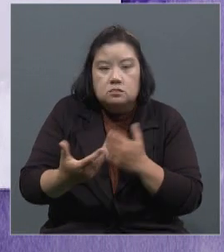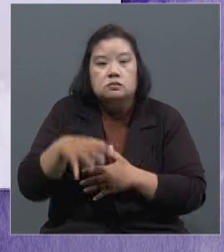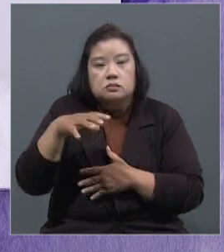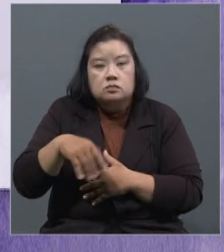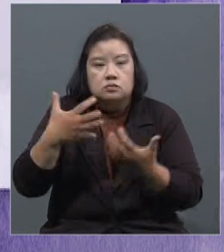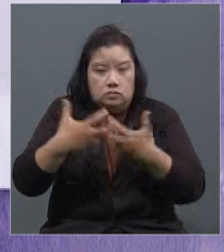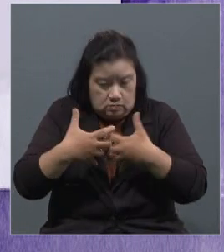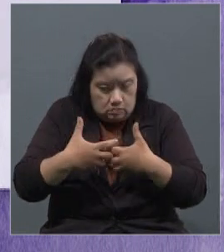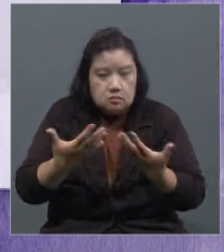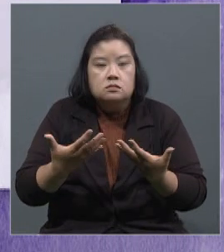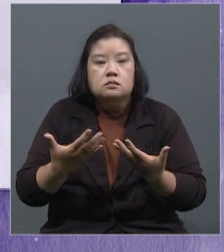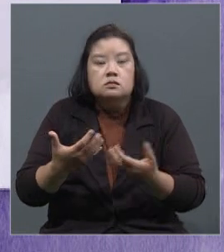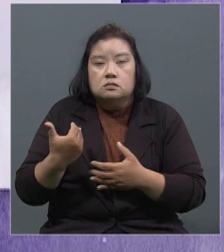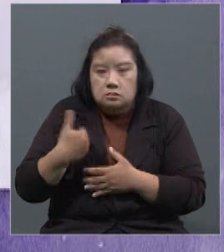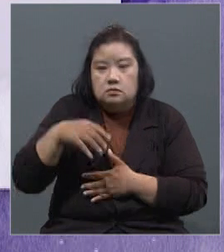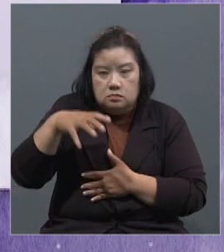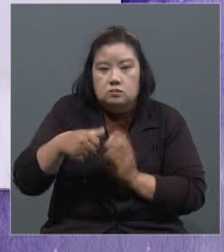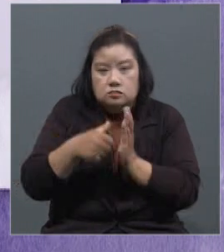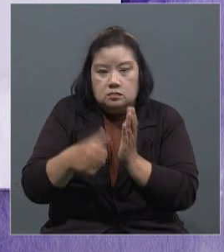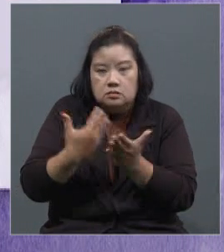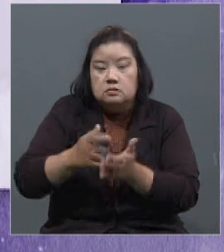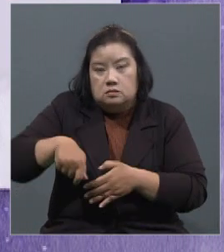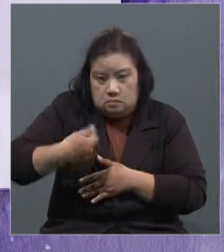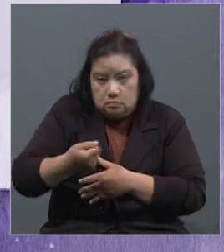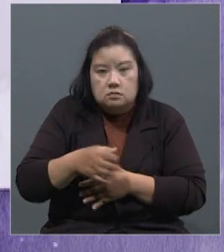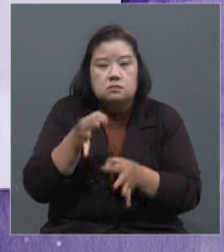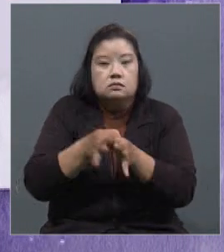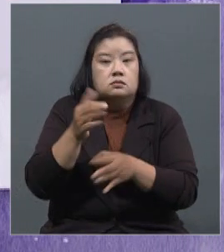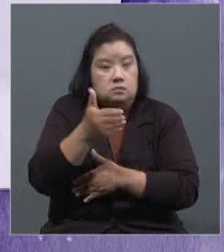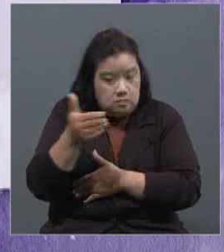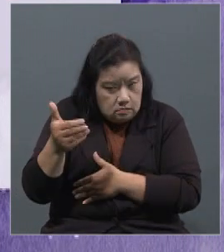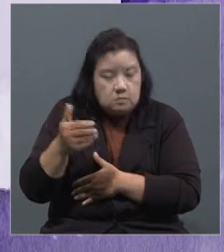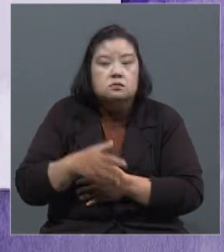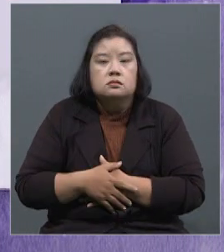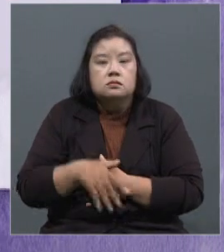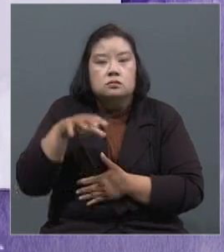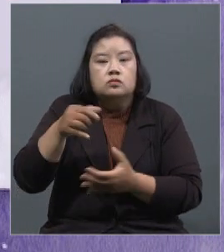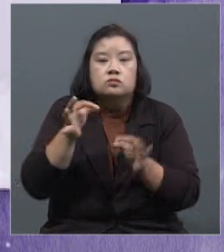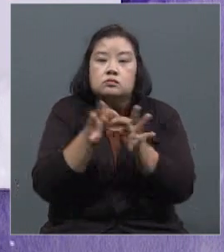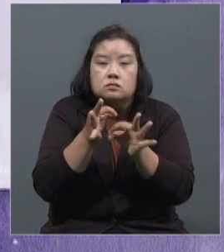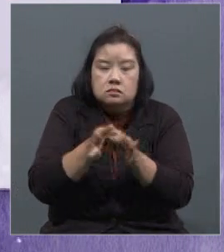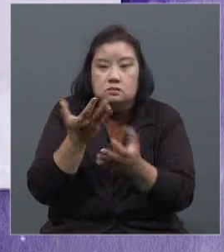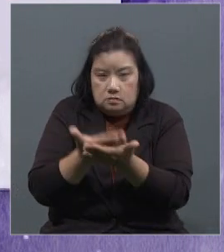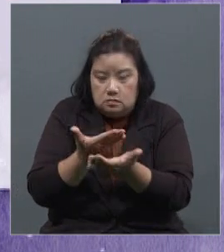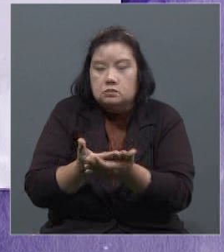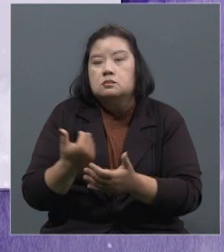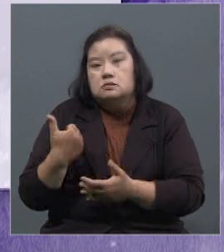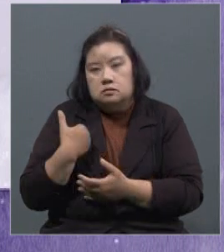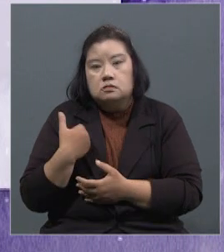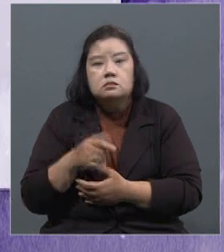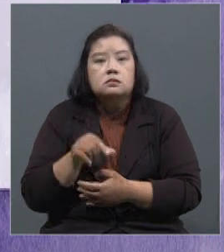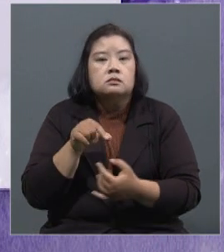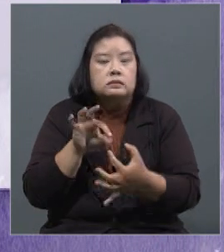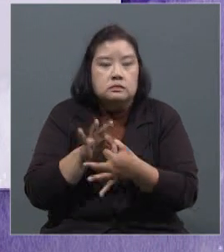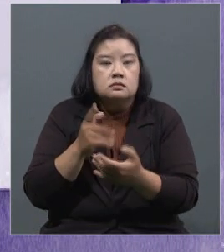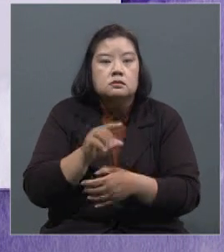โรงงานอุตสาหกรรมกรมสรรพสามิตธนาคารแห่งประเทศไทยกรมธนารักษ์สำนักงานคณะกรรมการส่งเสริม